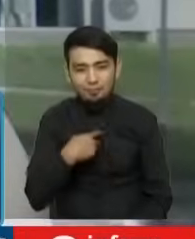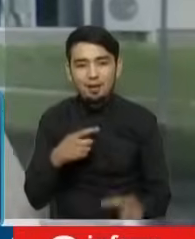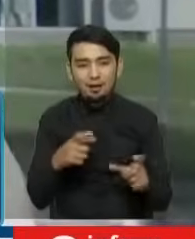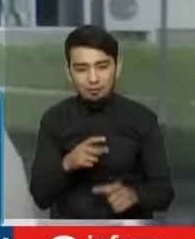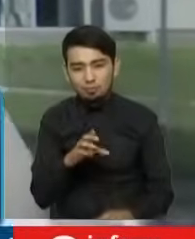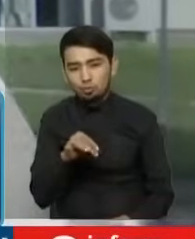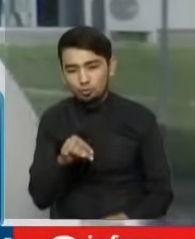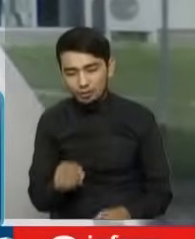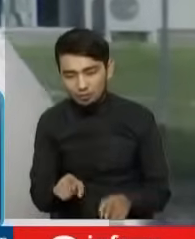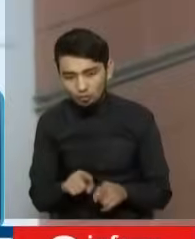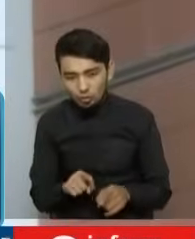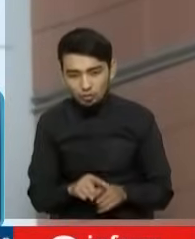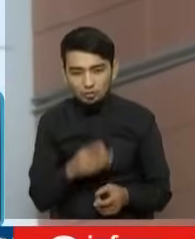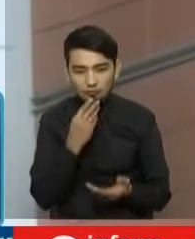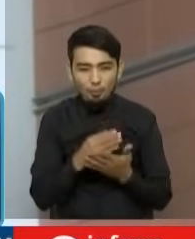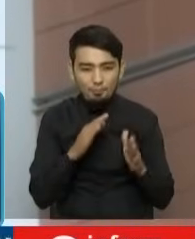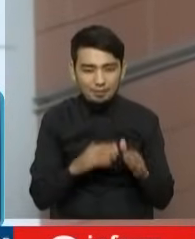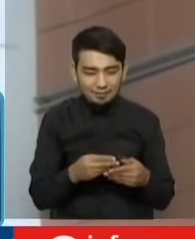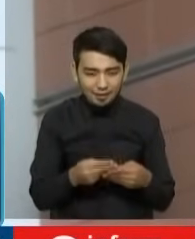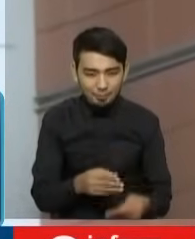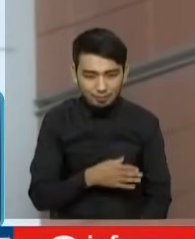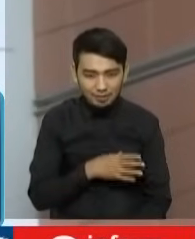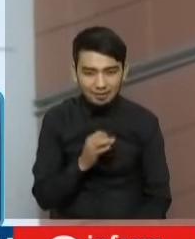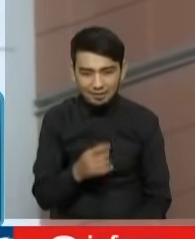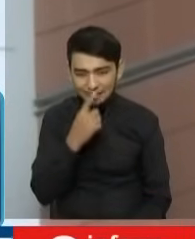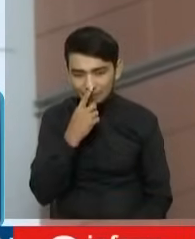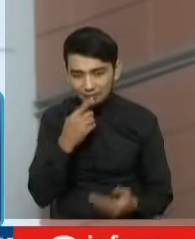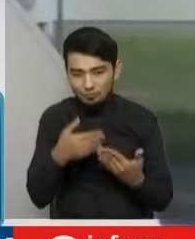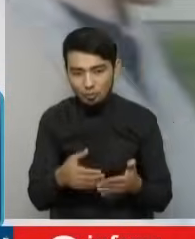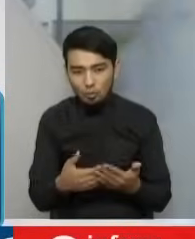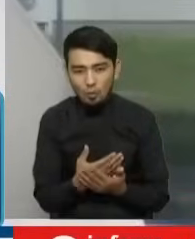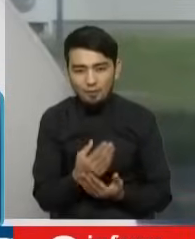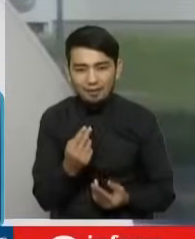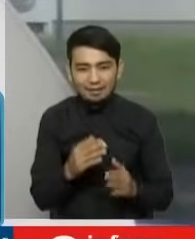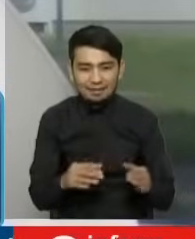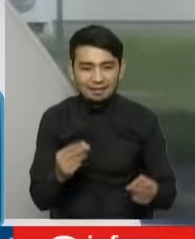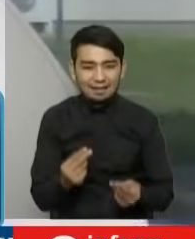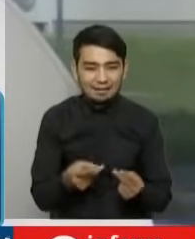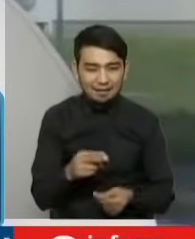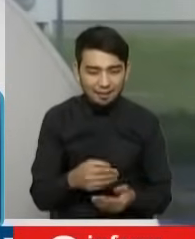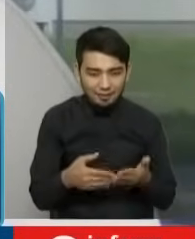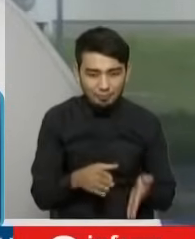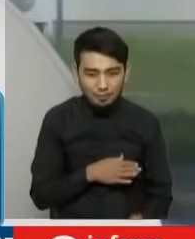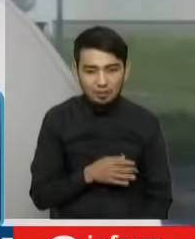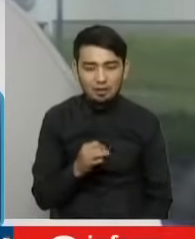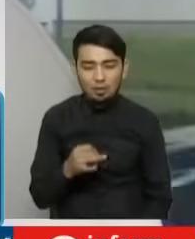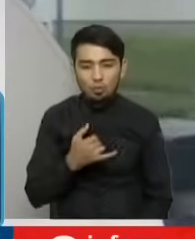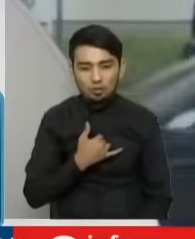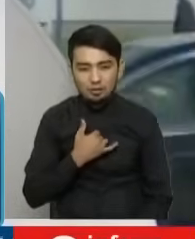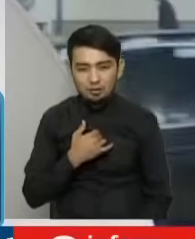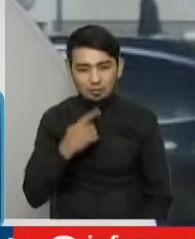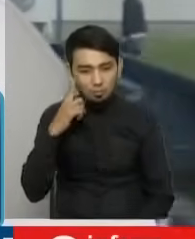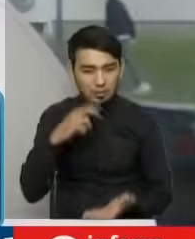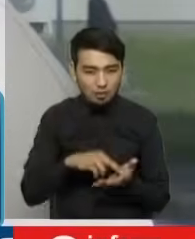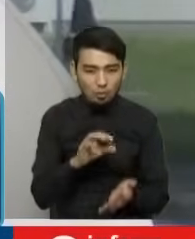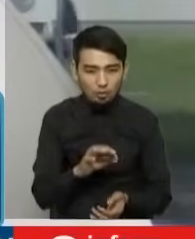и бутики тоже предоставили свои помещения. Сейчас недавно у нас открылась новая детская игровая Также у нас в планах в октябре